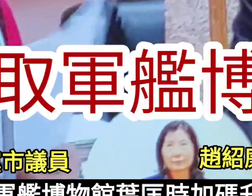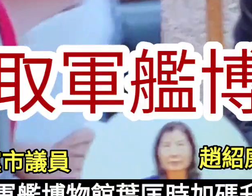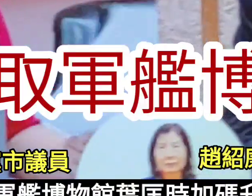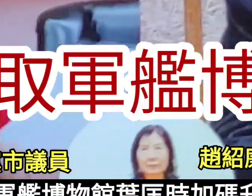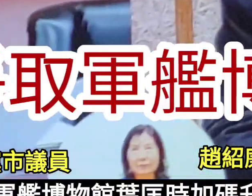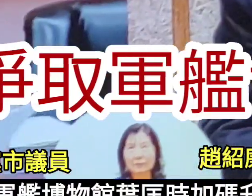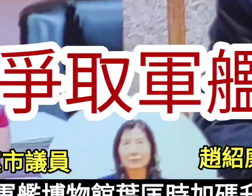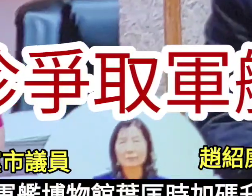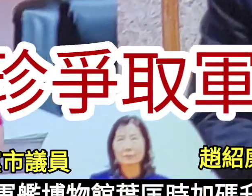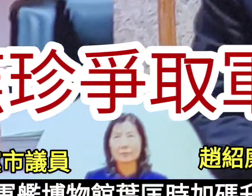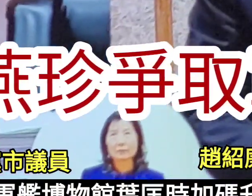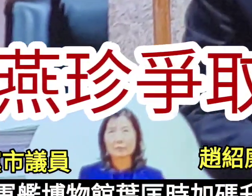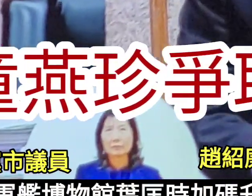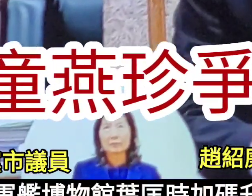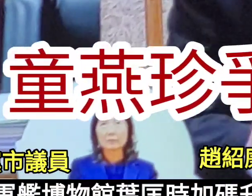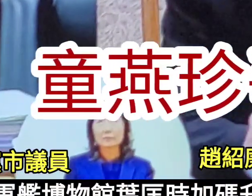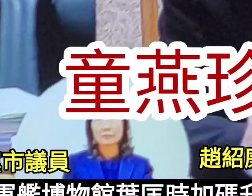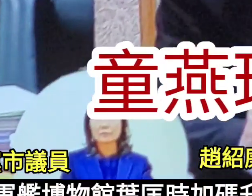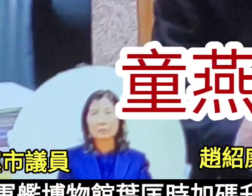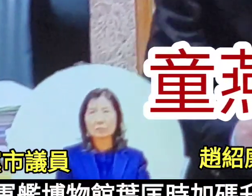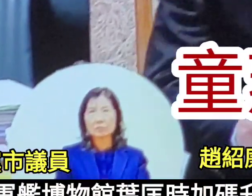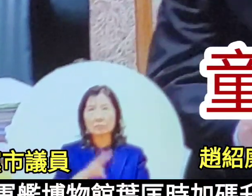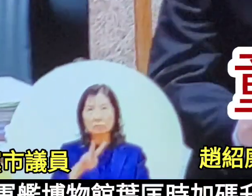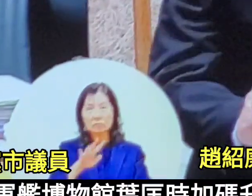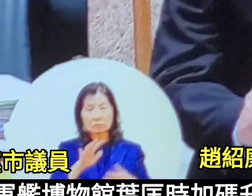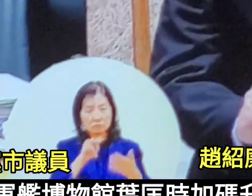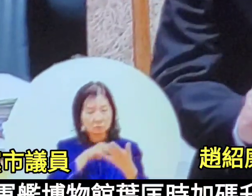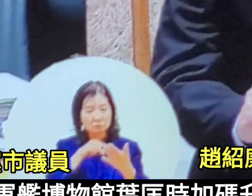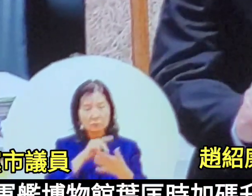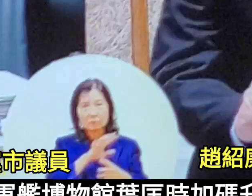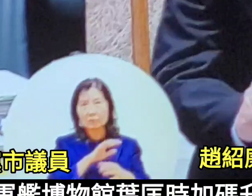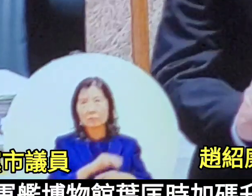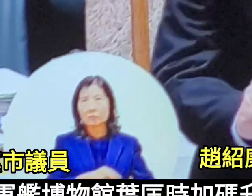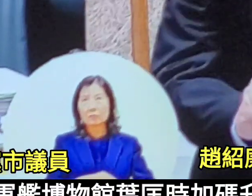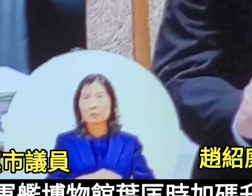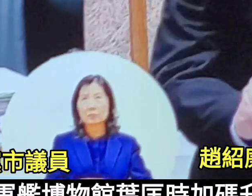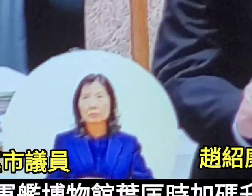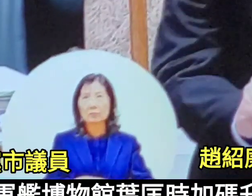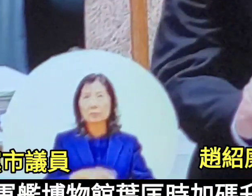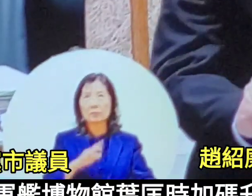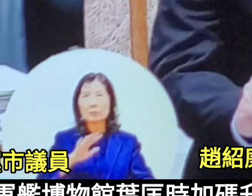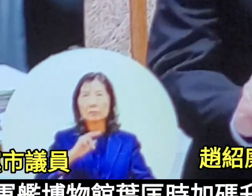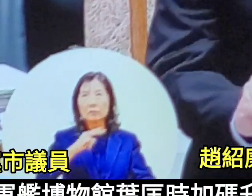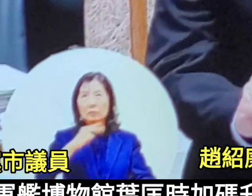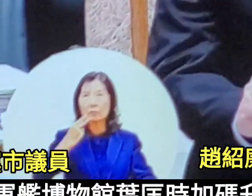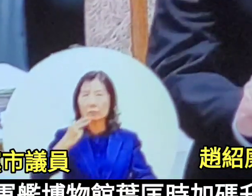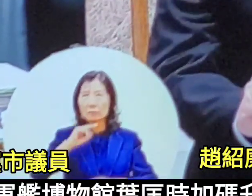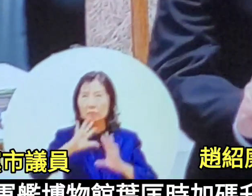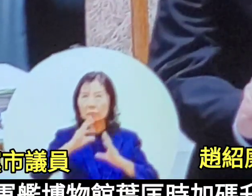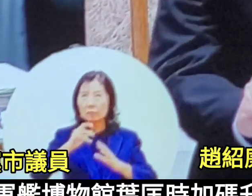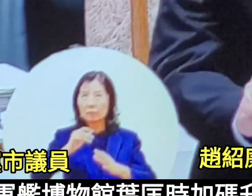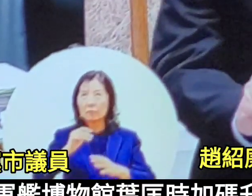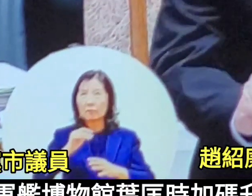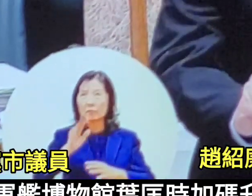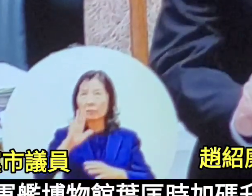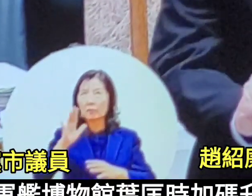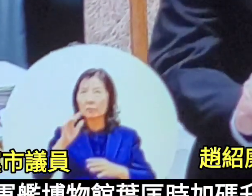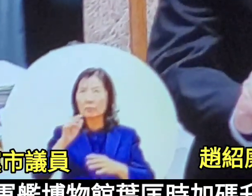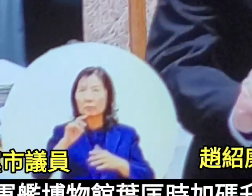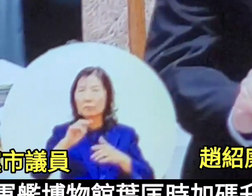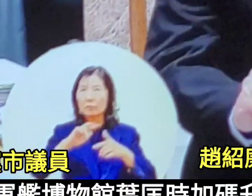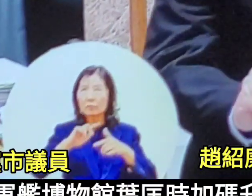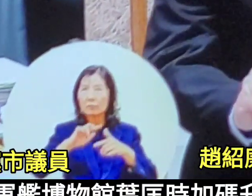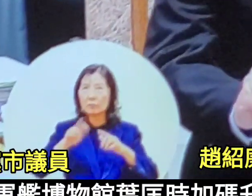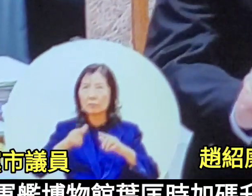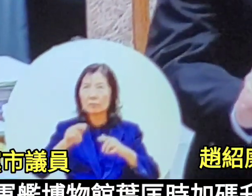烦你， 我 参考一下。 看那个相关的，我自己在英国的那个泰晤士河那边有一个贝尔